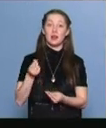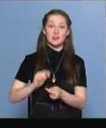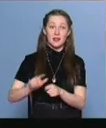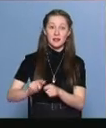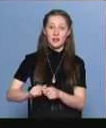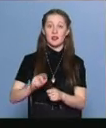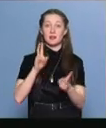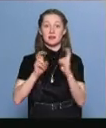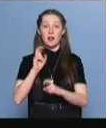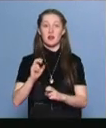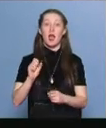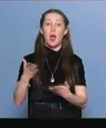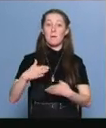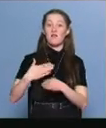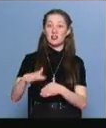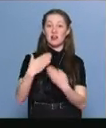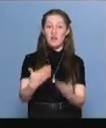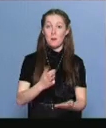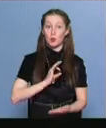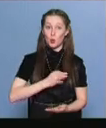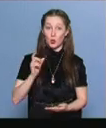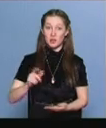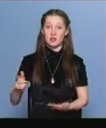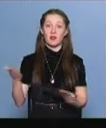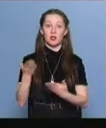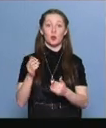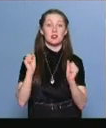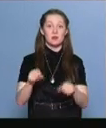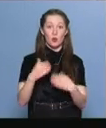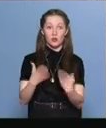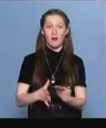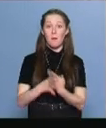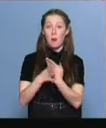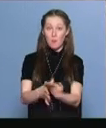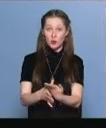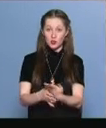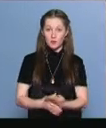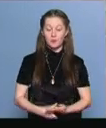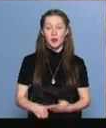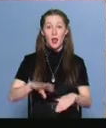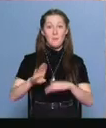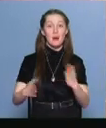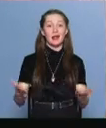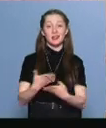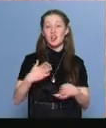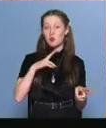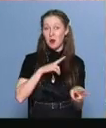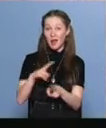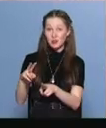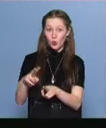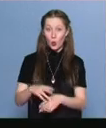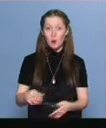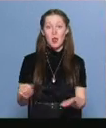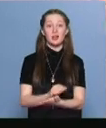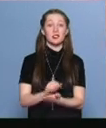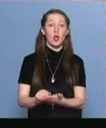которые окажут максимальную помощь в сборе, подготовке документов. Под нашим же контролем.